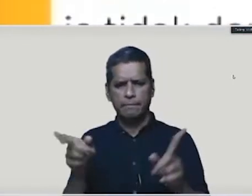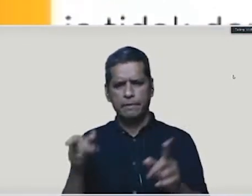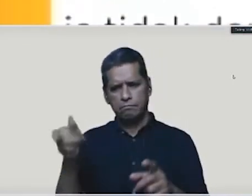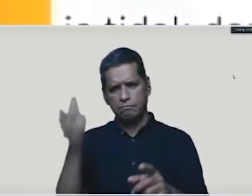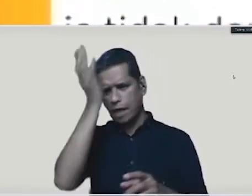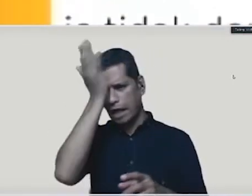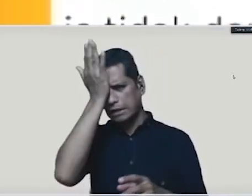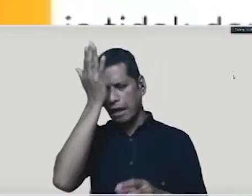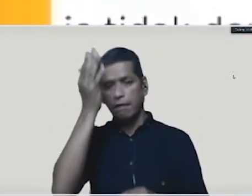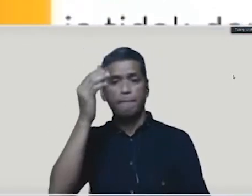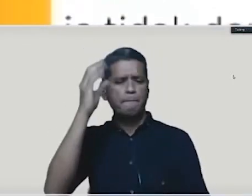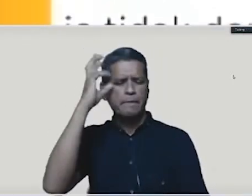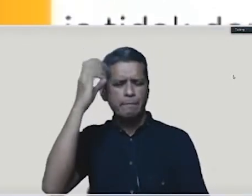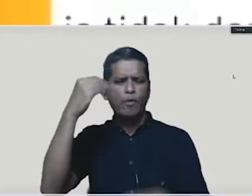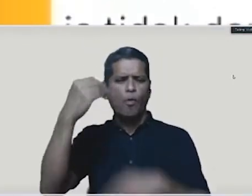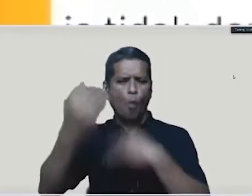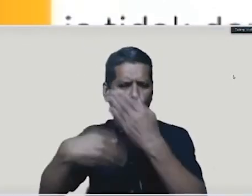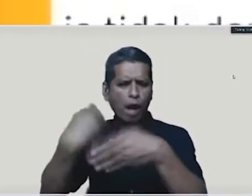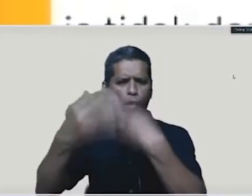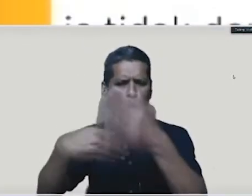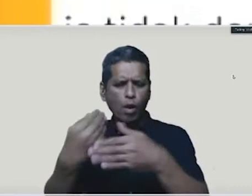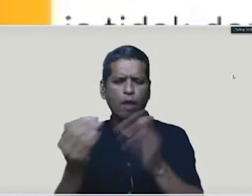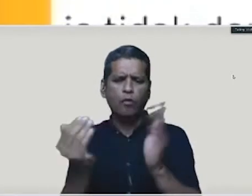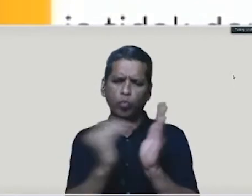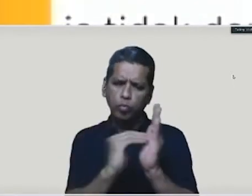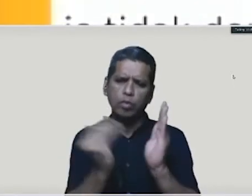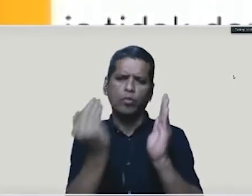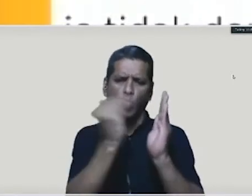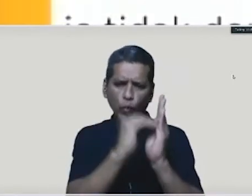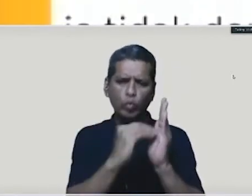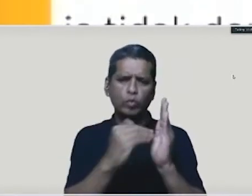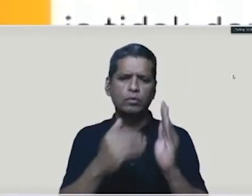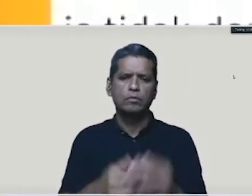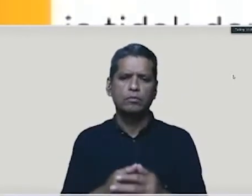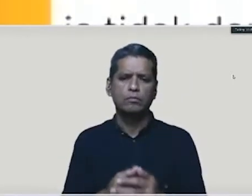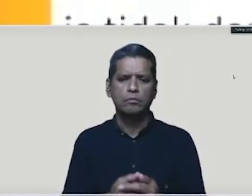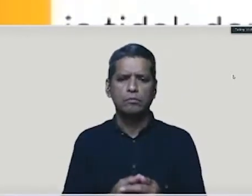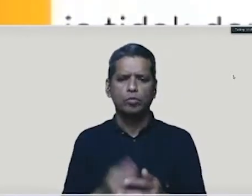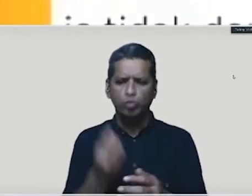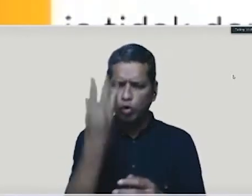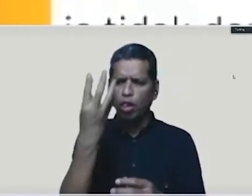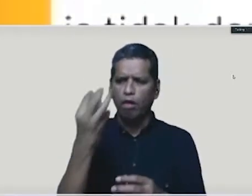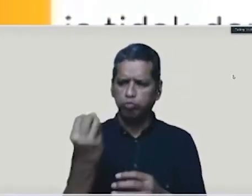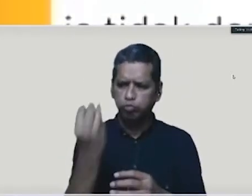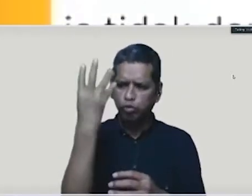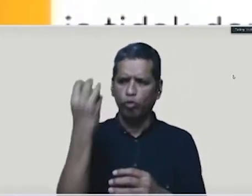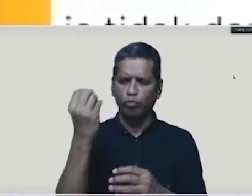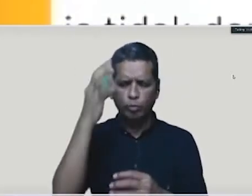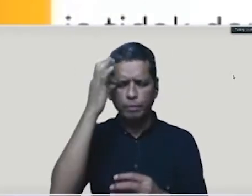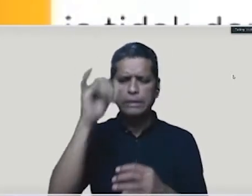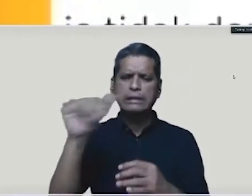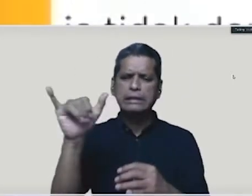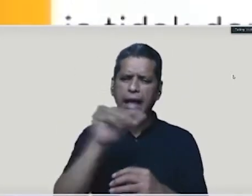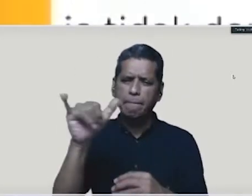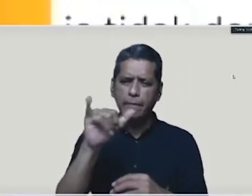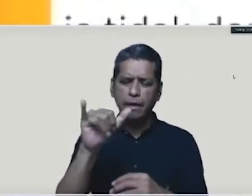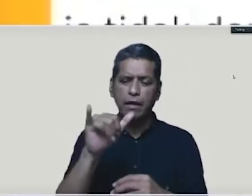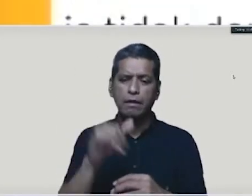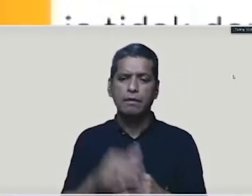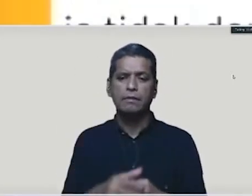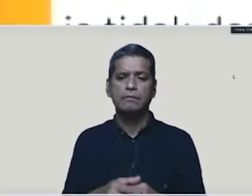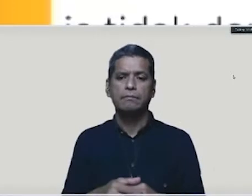berulang-ulang dreams muncul dan Itulah sebabnya